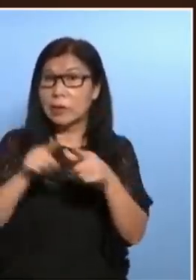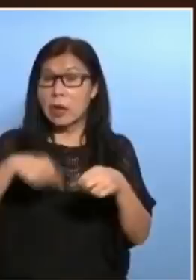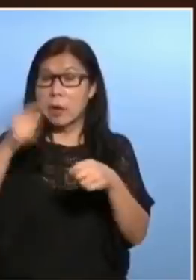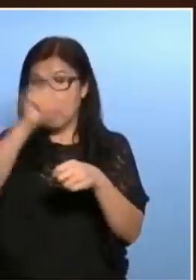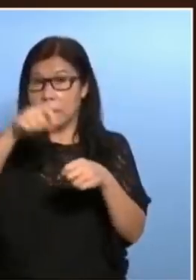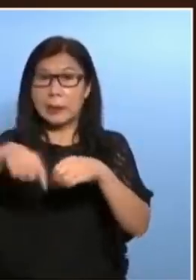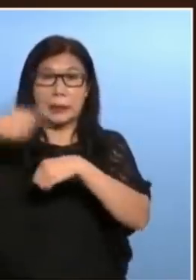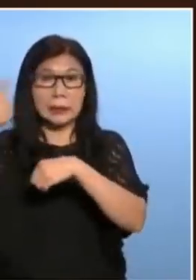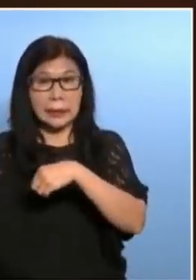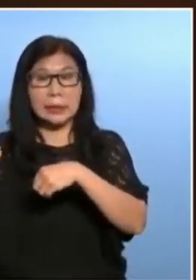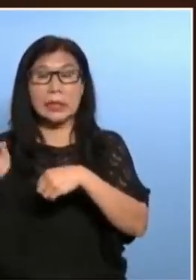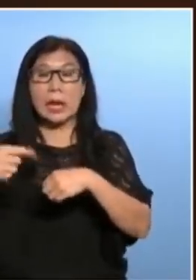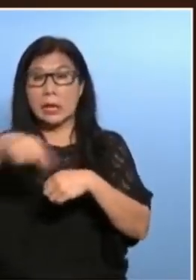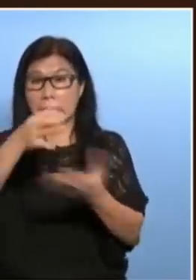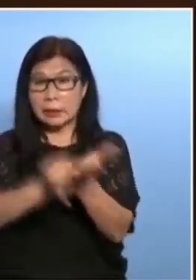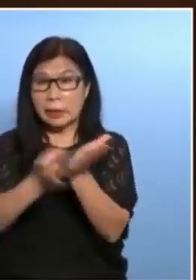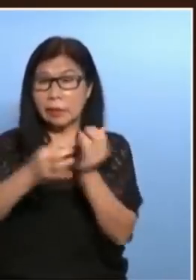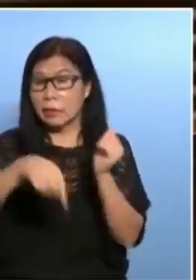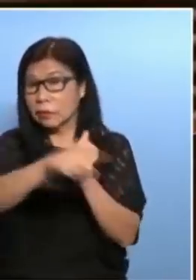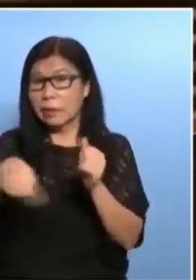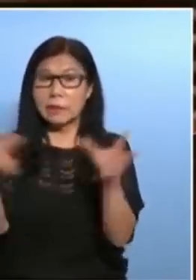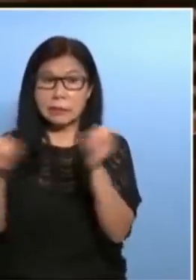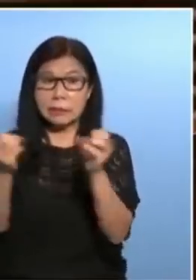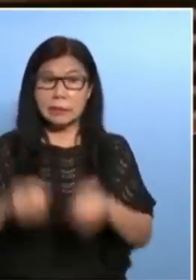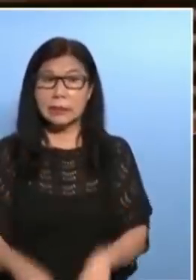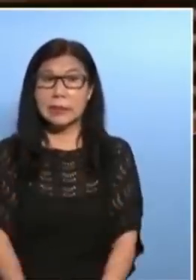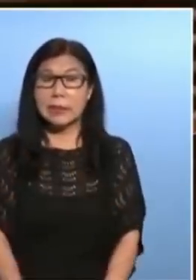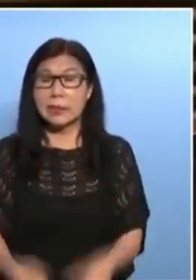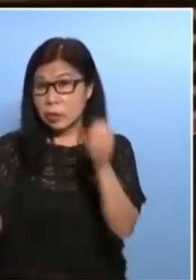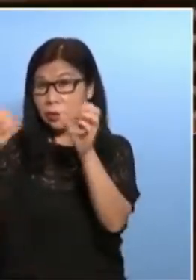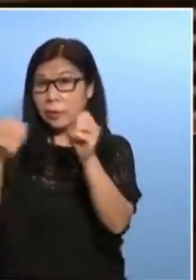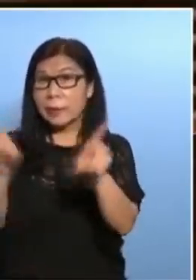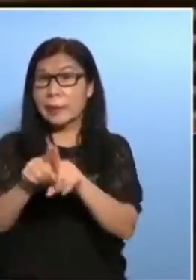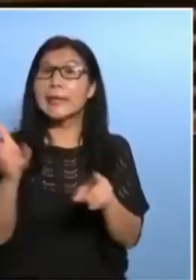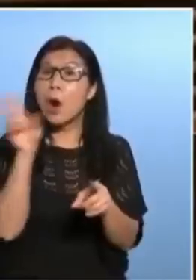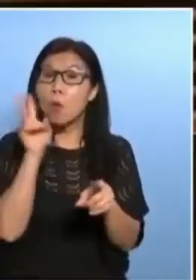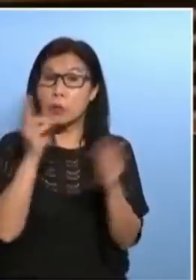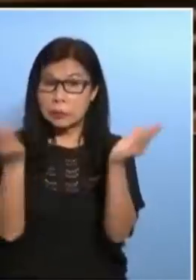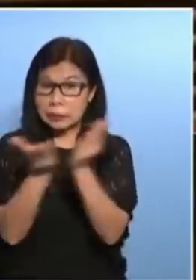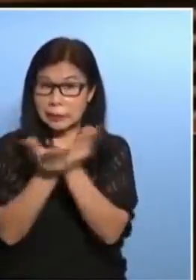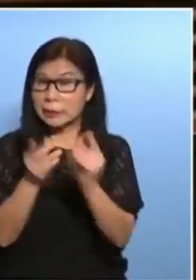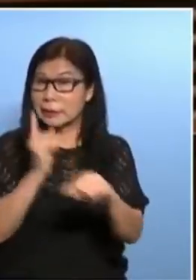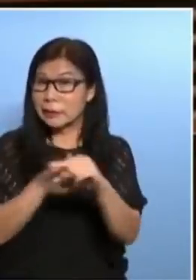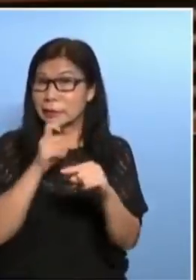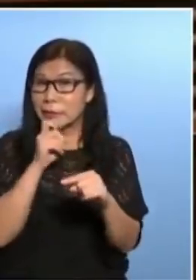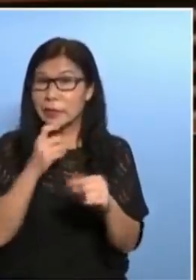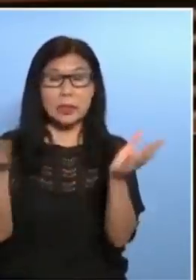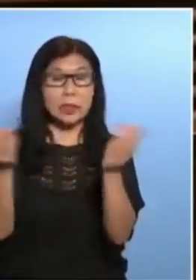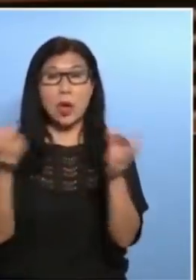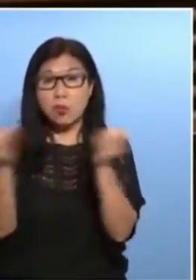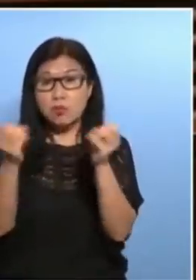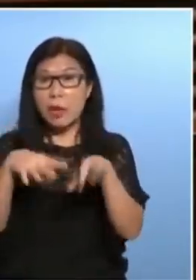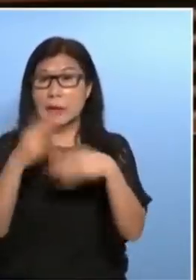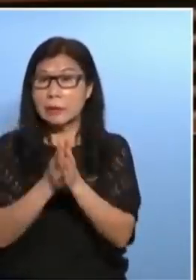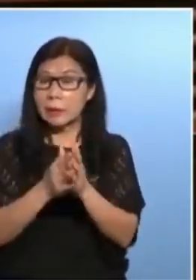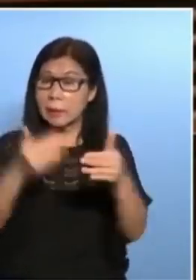在其他場合。 主席，辯論就當然要有例子的啦，辯論當然要